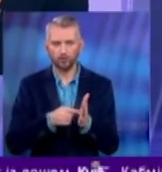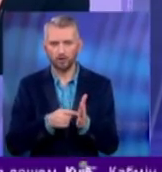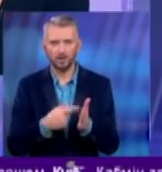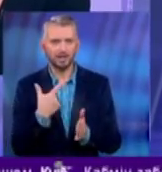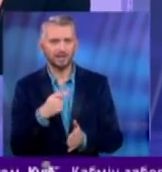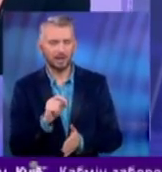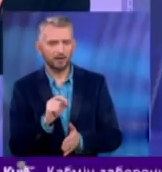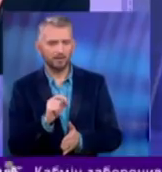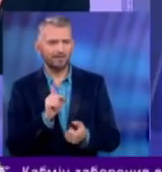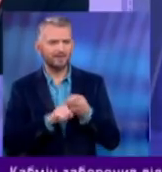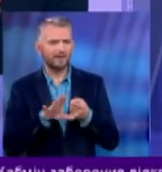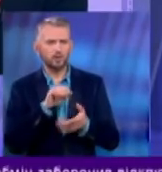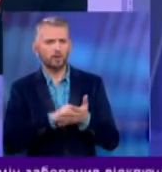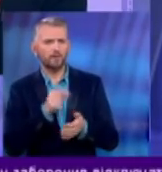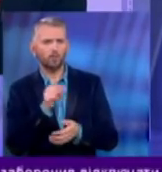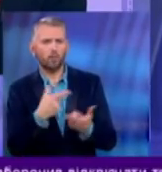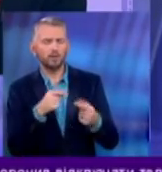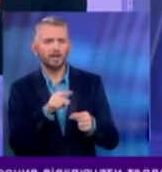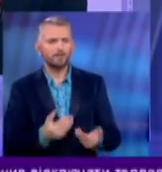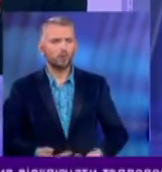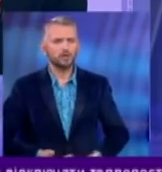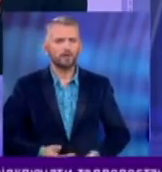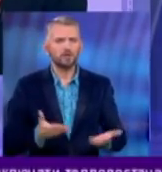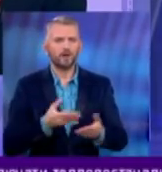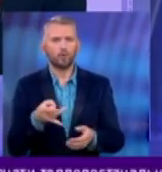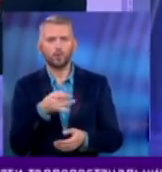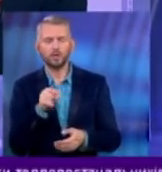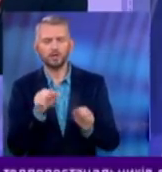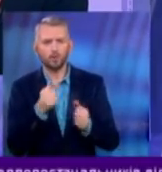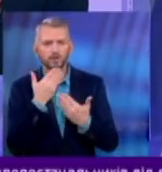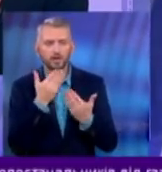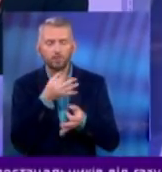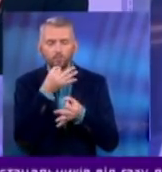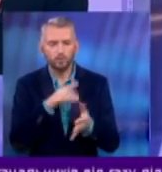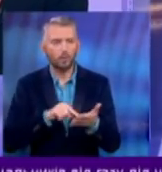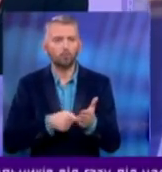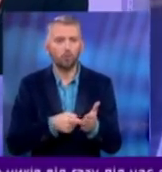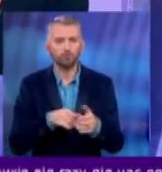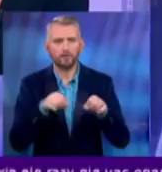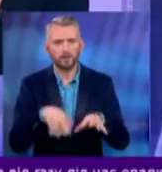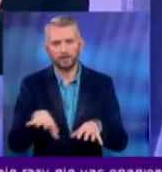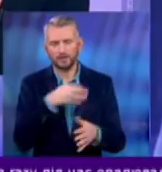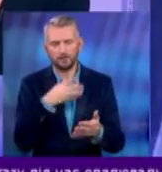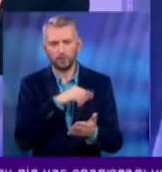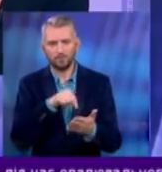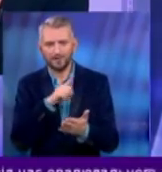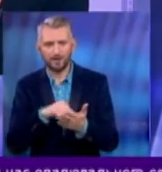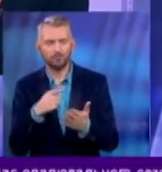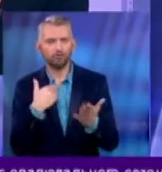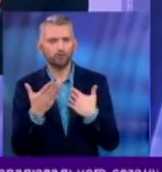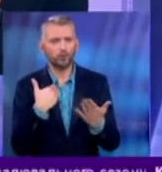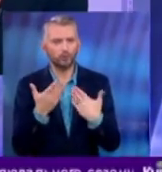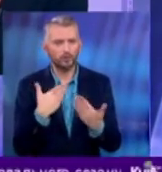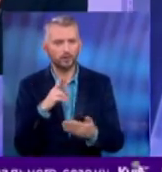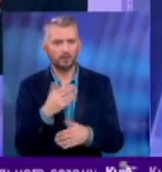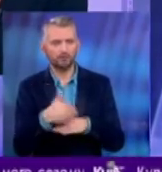де незалежності від того, де ти проживаєш, в якому районі, ти можеш звернутися в будь-яку точку та вирішити всі свої питання, що стосуються, як